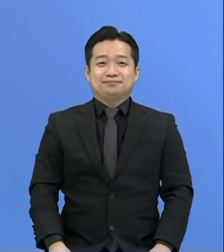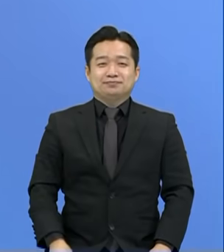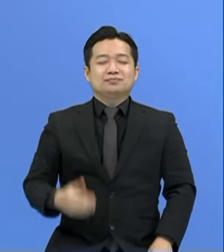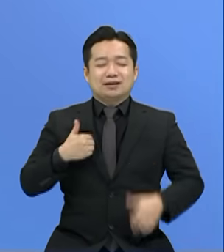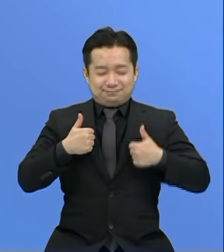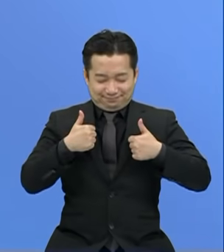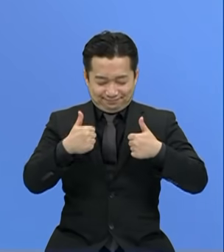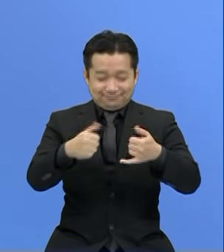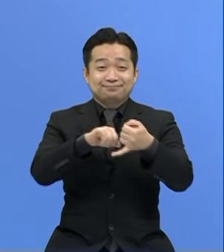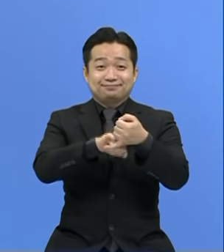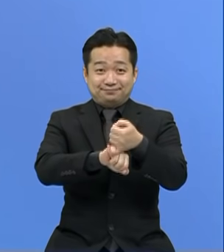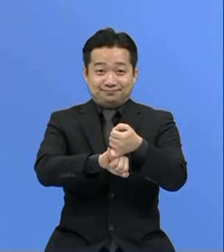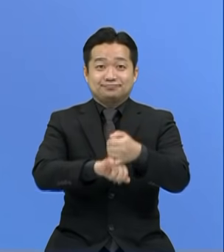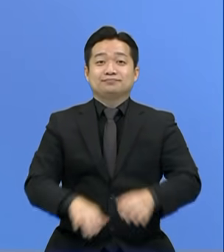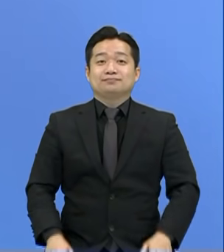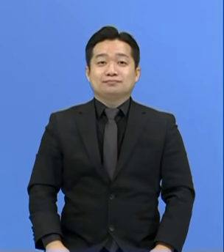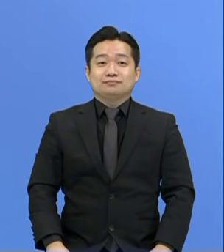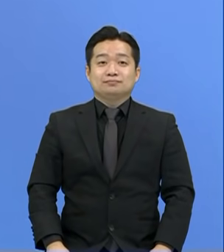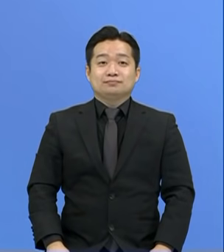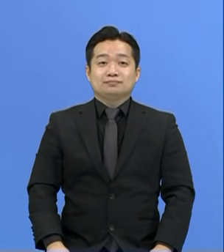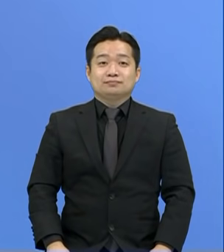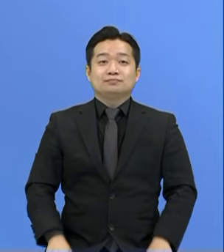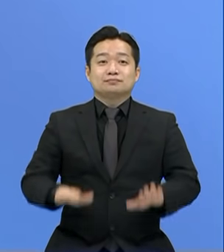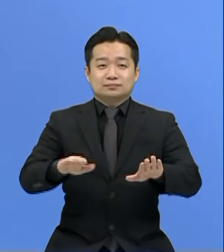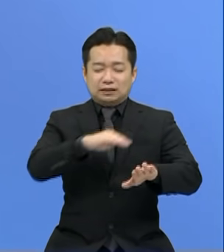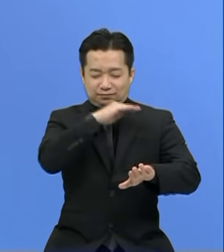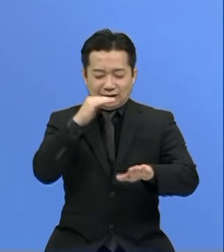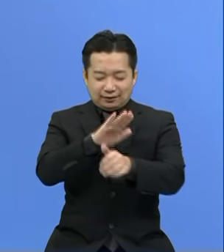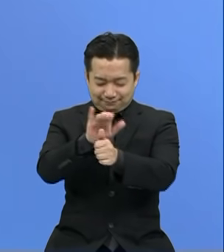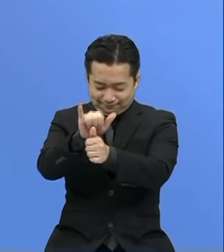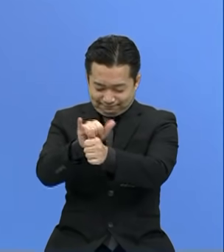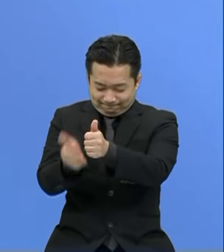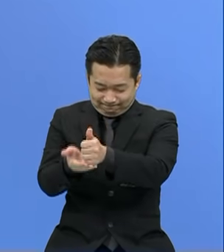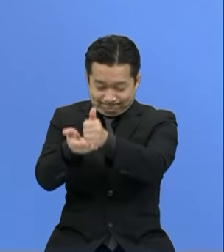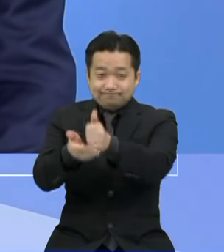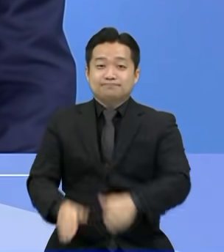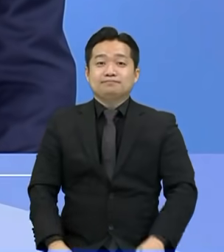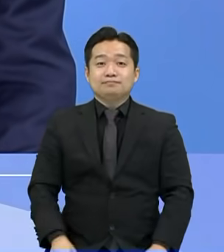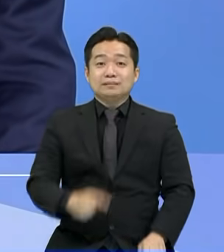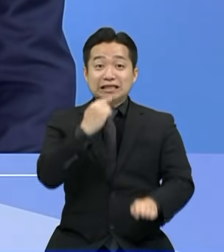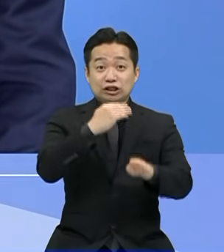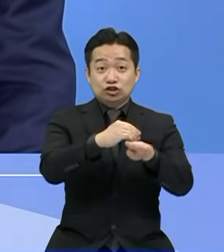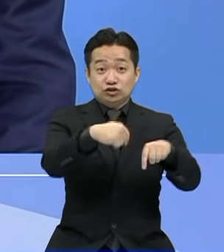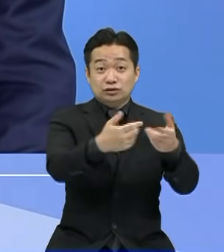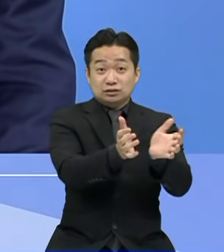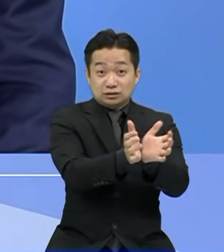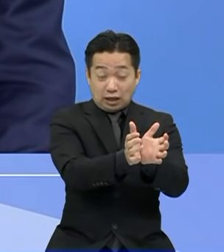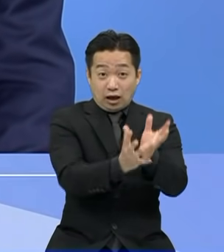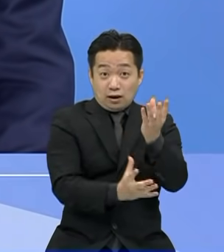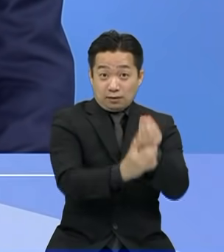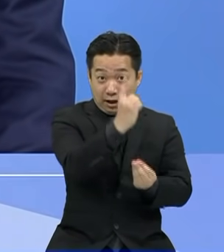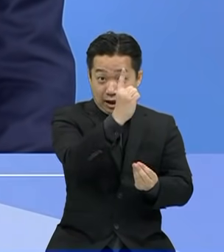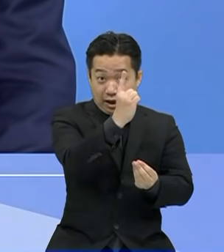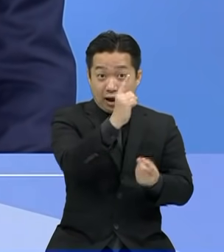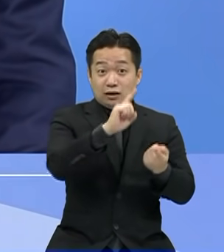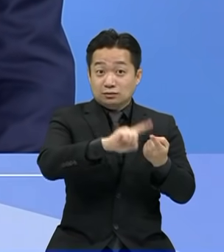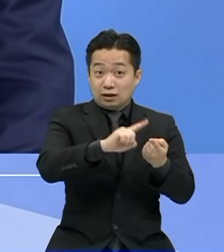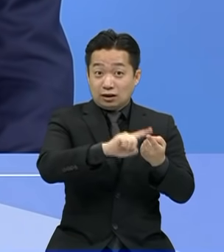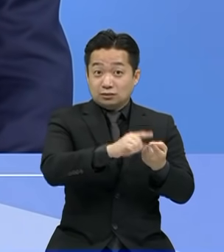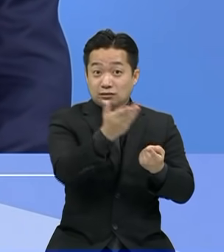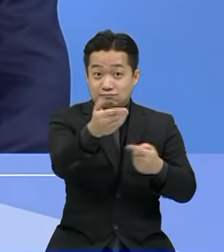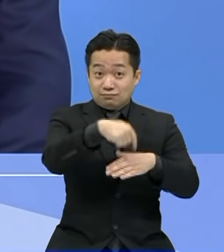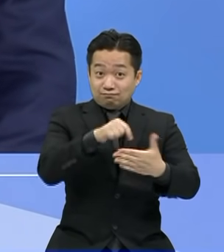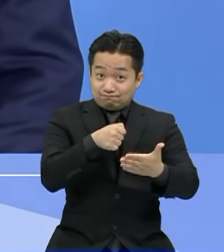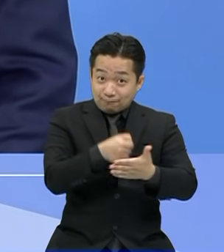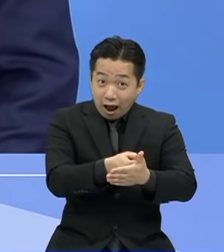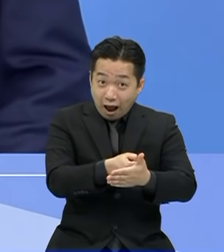최선을 다하도록 하고 성심껏 잘 모시도록 하겠습니다. 민주당 원팀에 대한 의지는 확고하다 이렇게 이해해도 되겠죠?